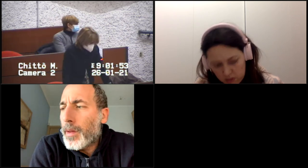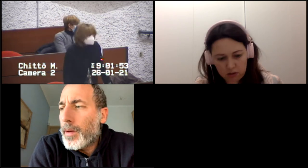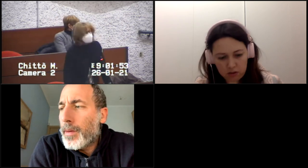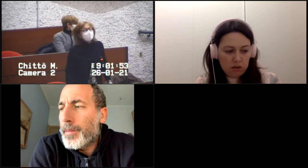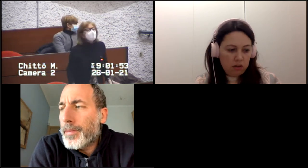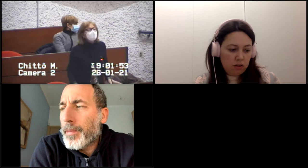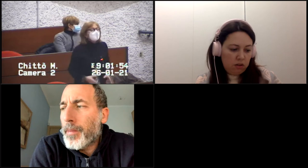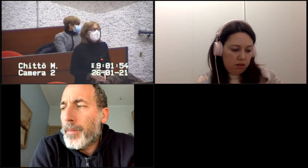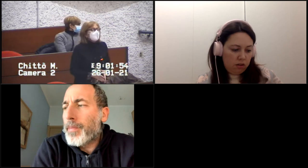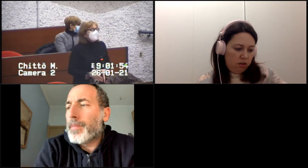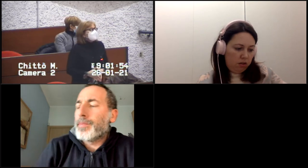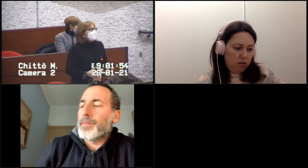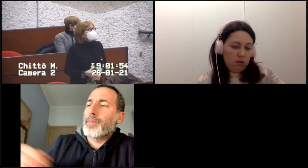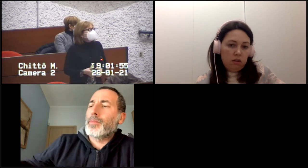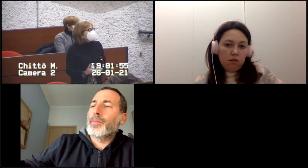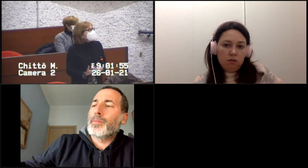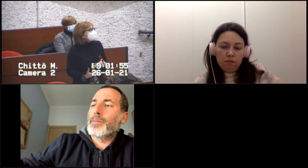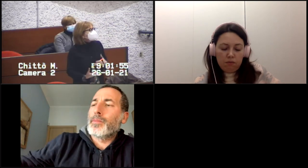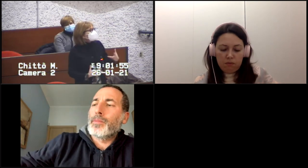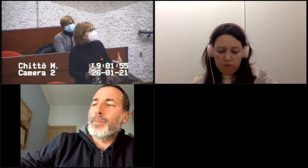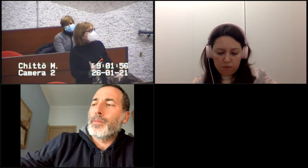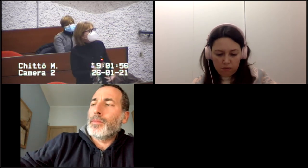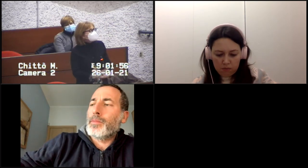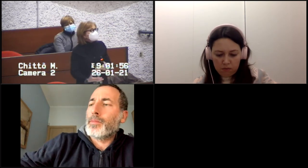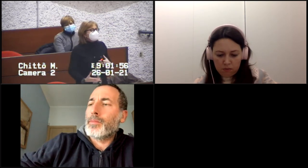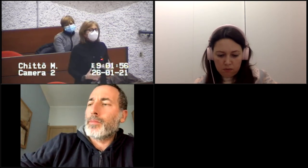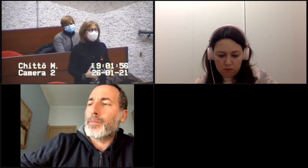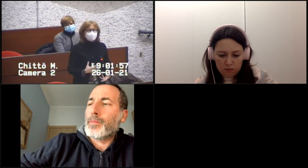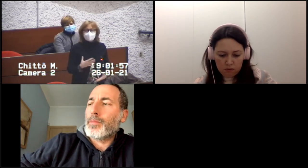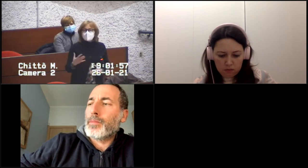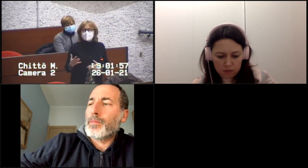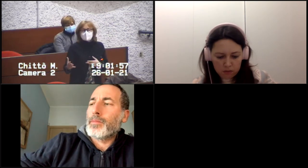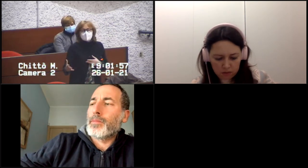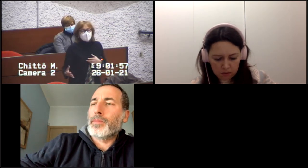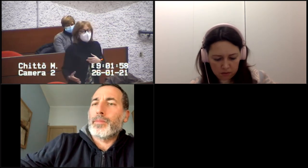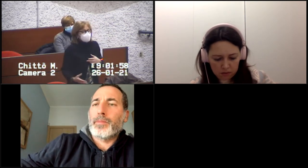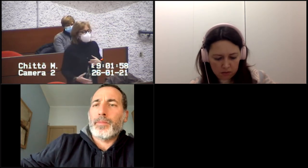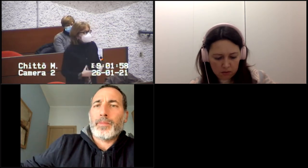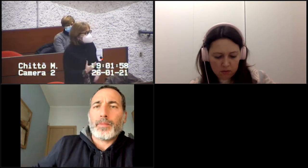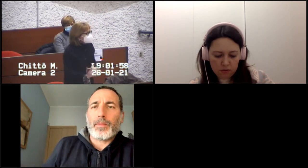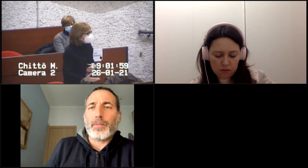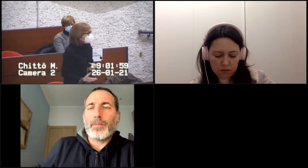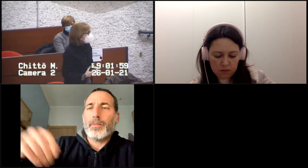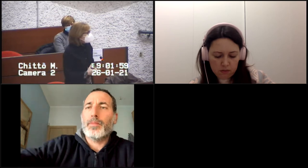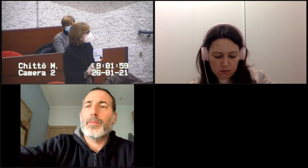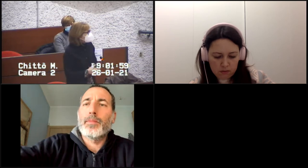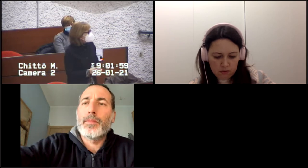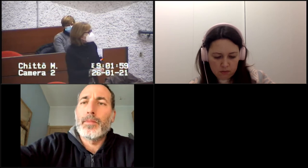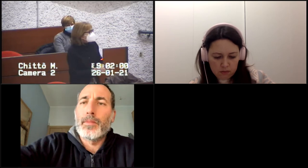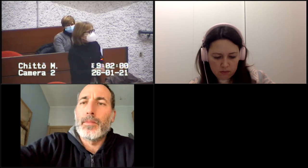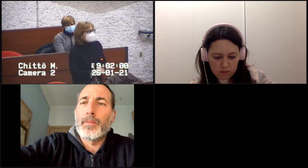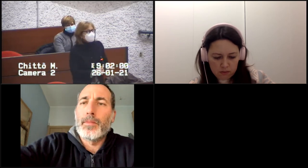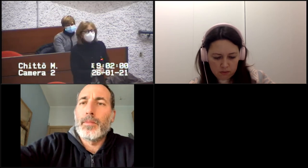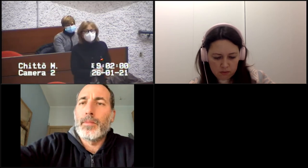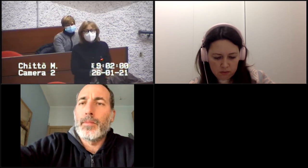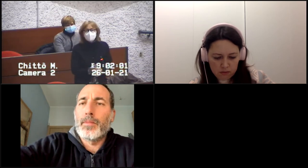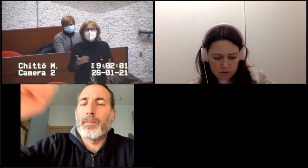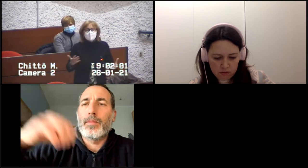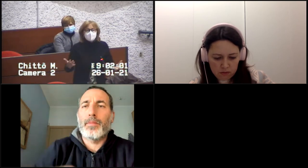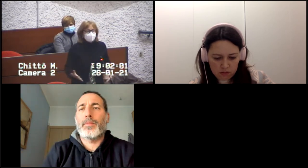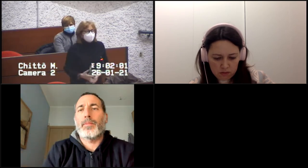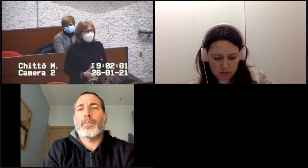la motivazione è del fatto che comunque noi siamo in corso di redazione del nuovo piano del governo del territorio,